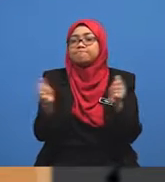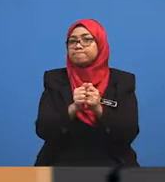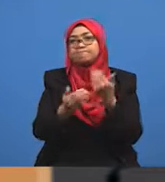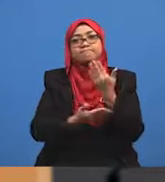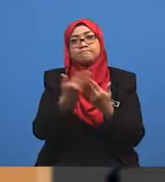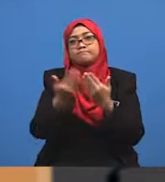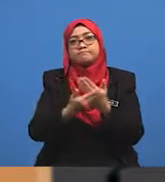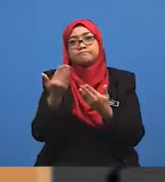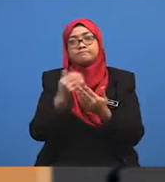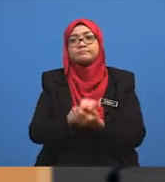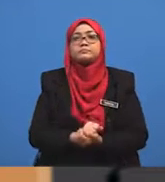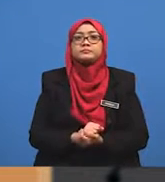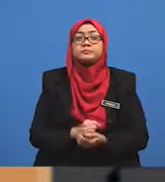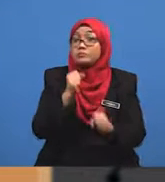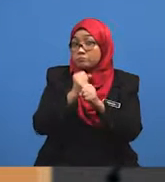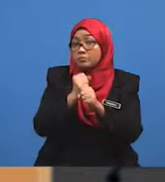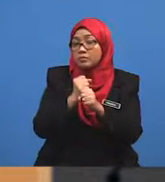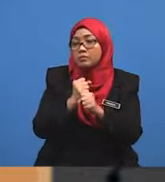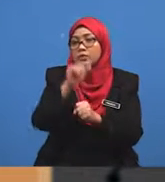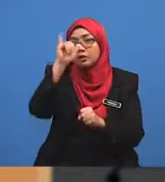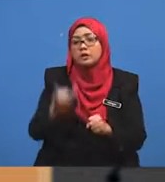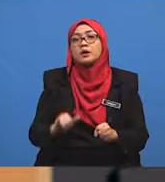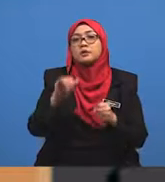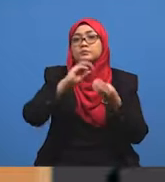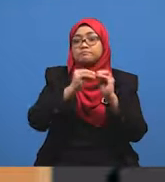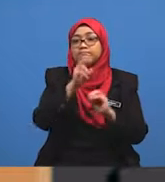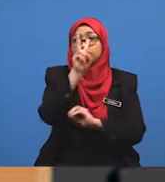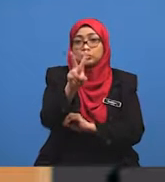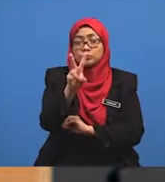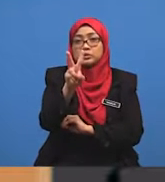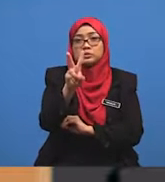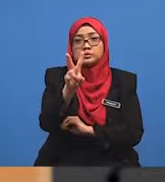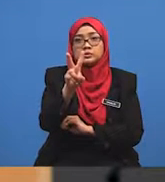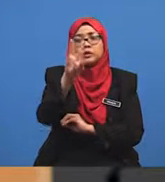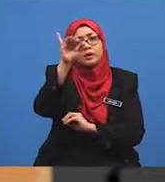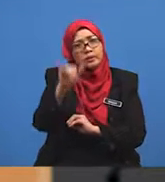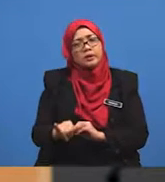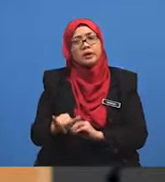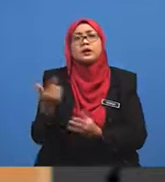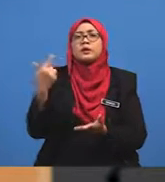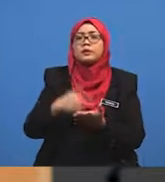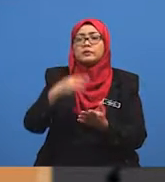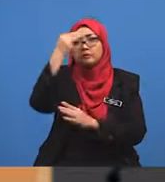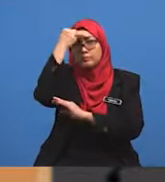pekerjaan kedua yang disebutkan oleh Rasulullah sallallahu alaihi wasallam dalam hadis di atas tadi